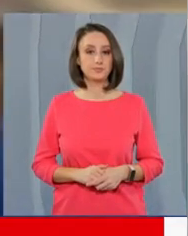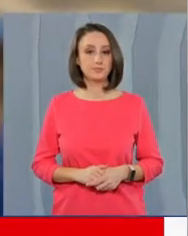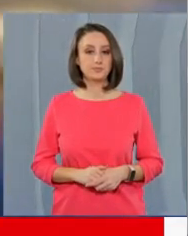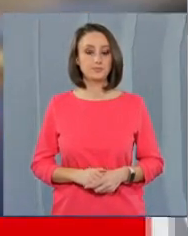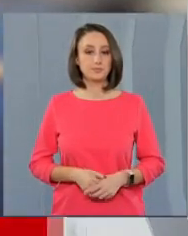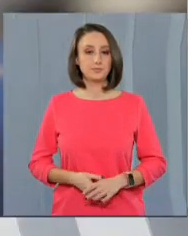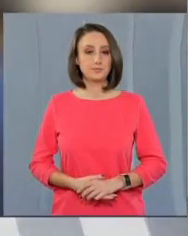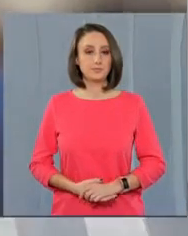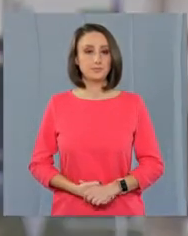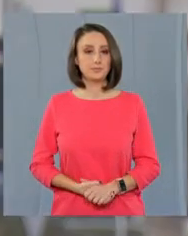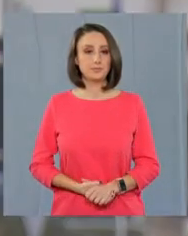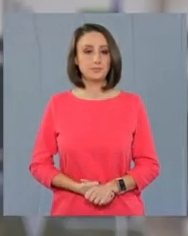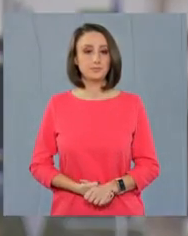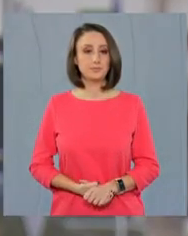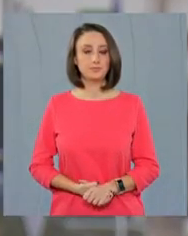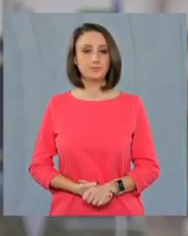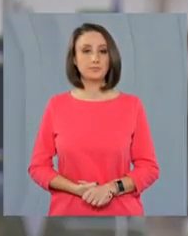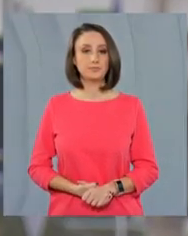serviciu.